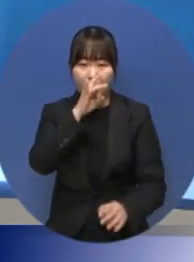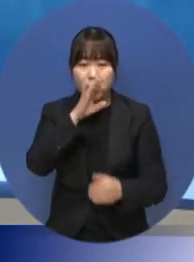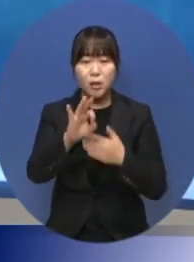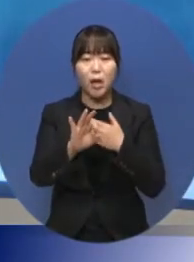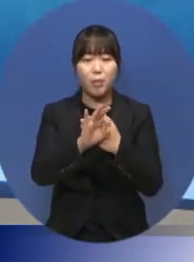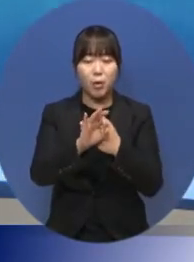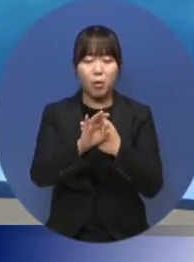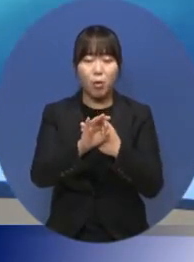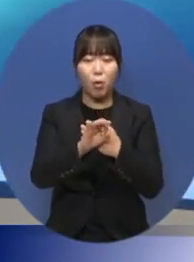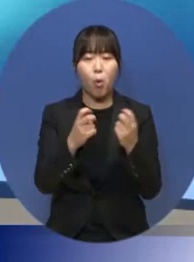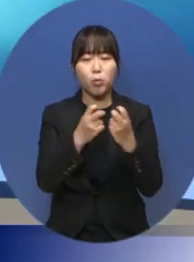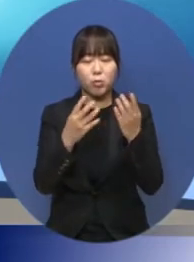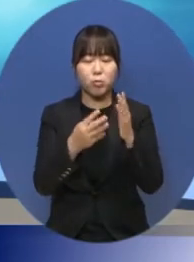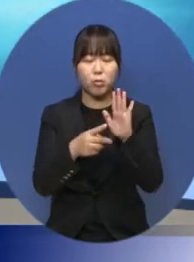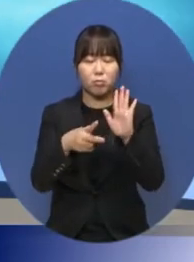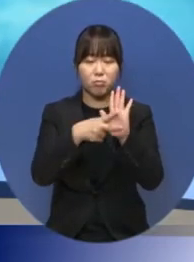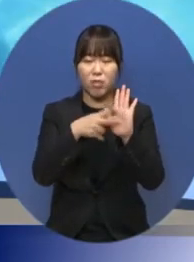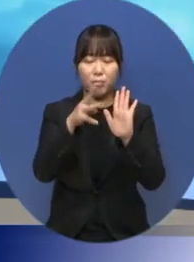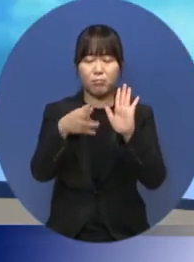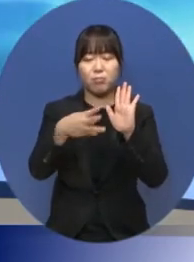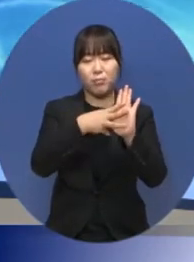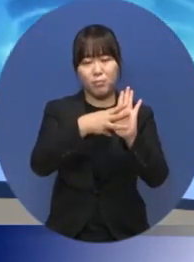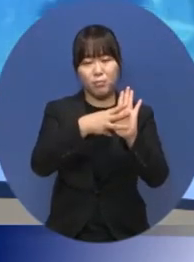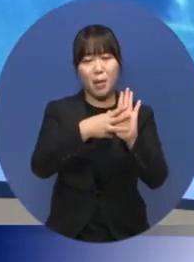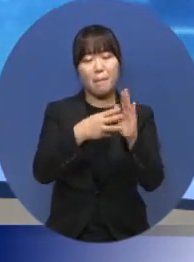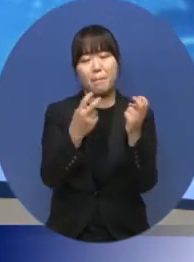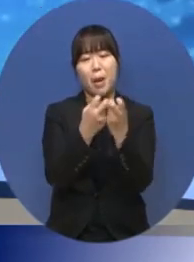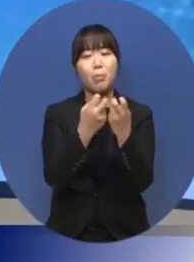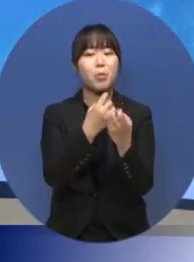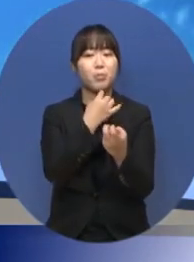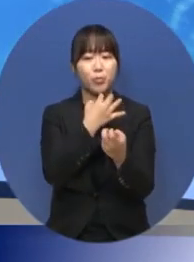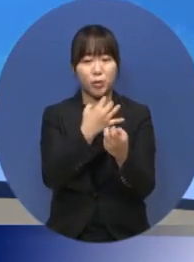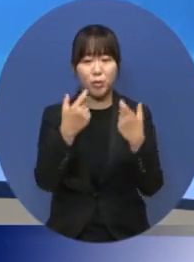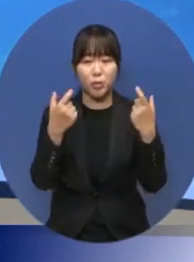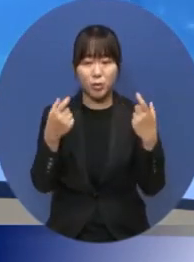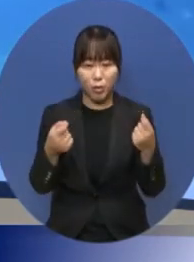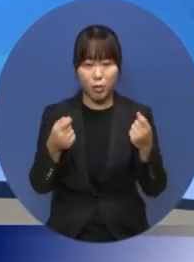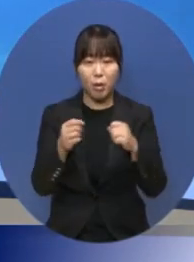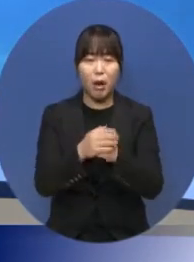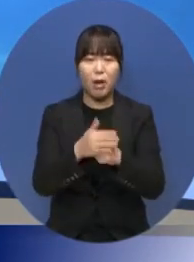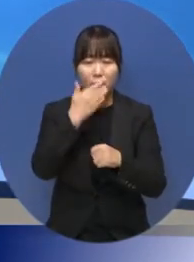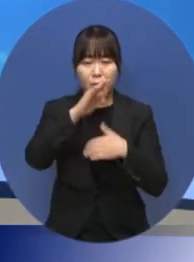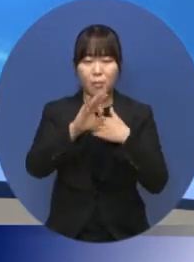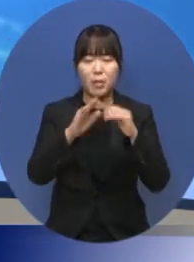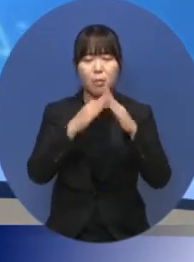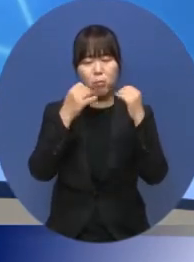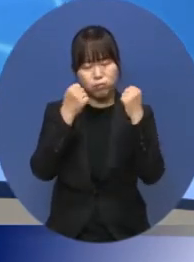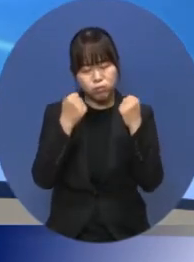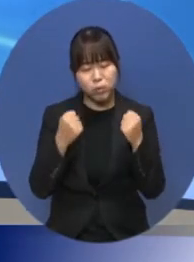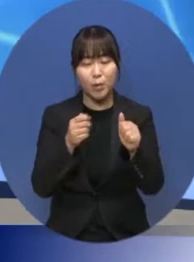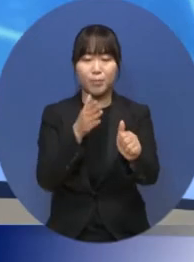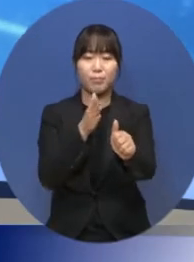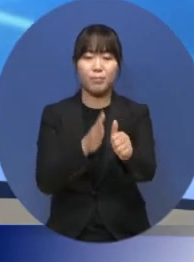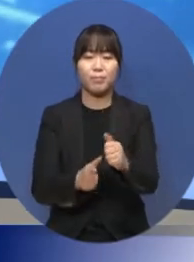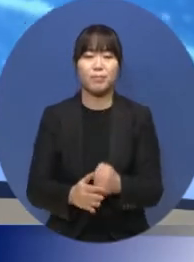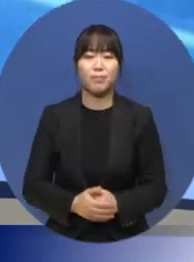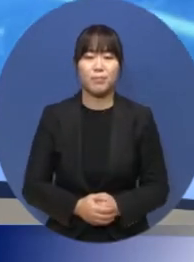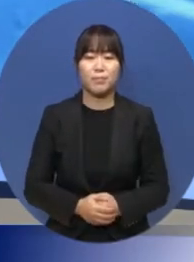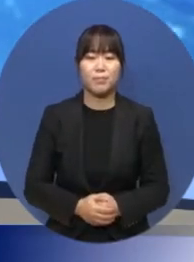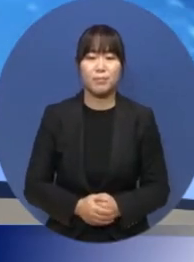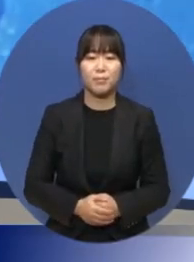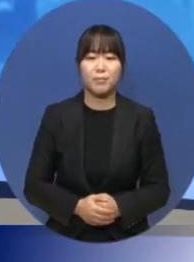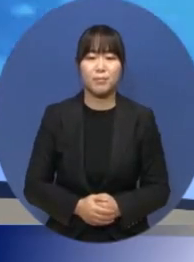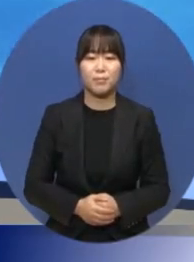못한다면 3단계 거리두기라는 마지막 수단밖에 남지 않은 만큼 가급적 집에 머물러 주시기를